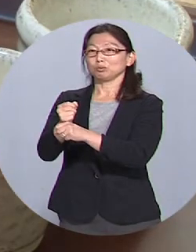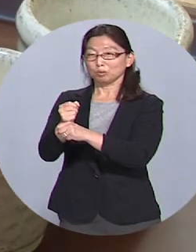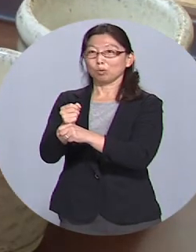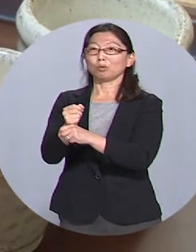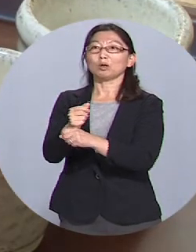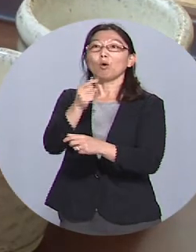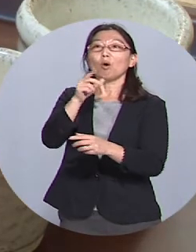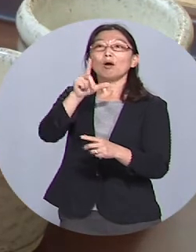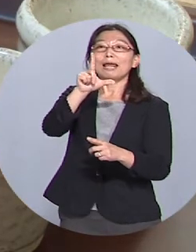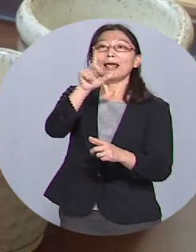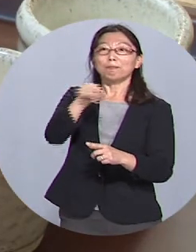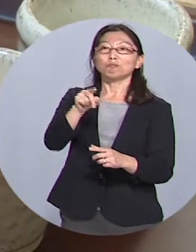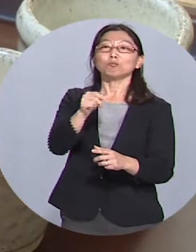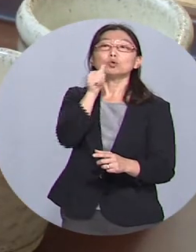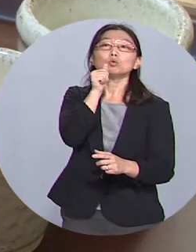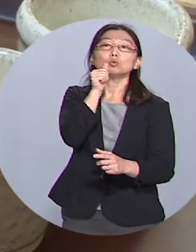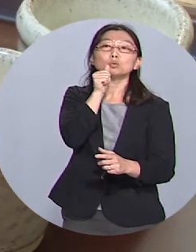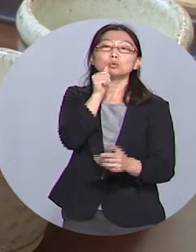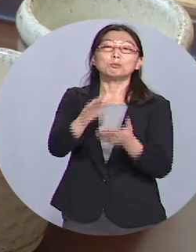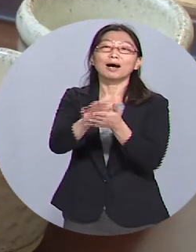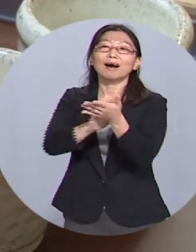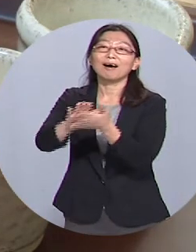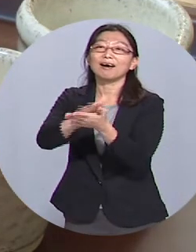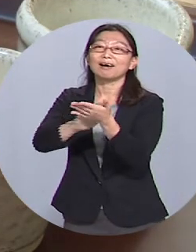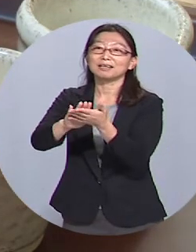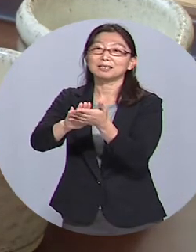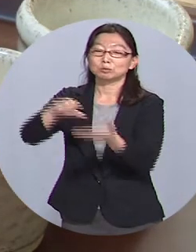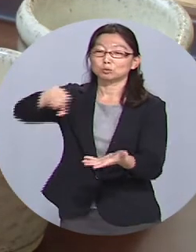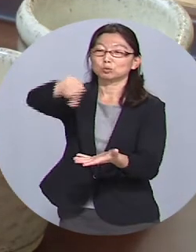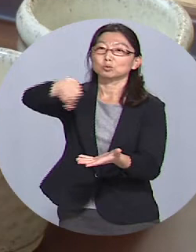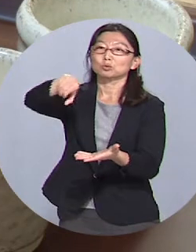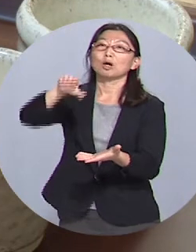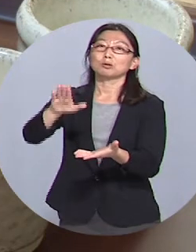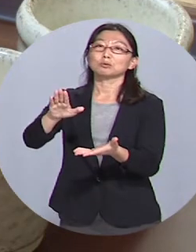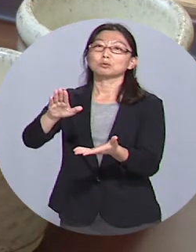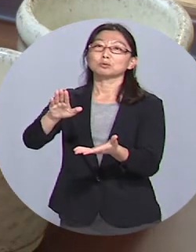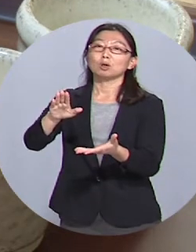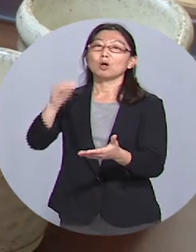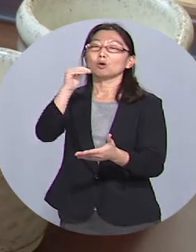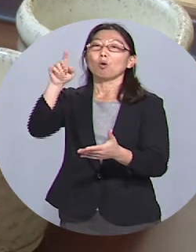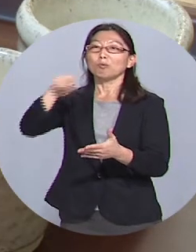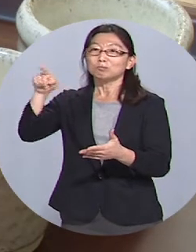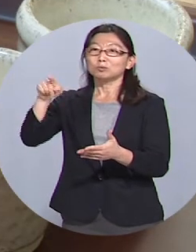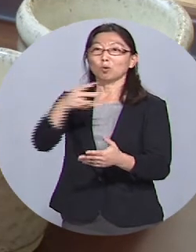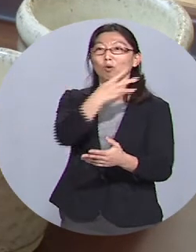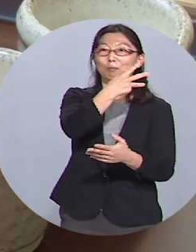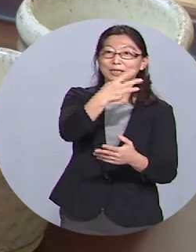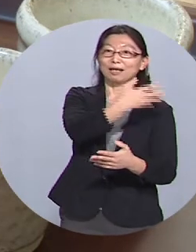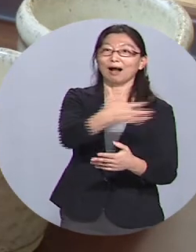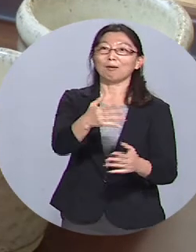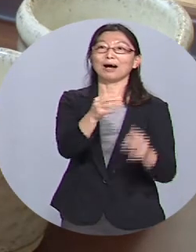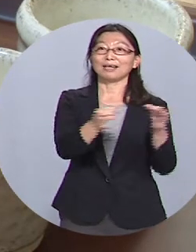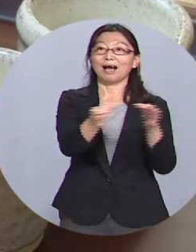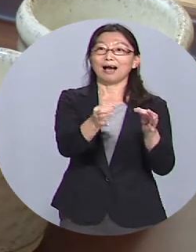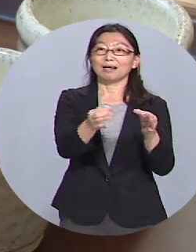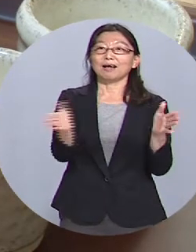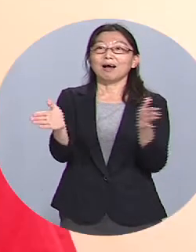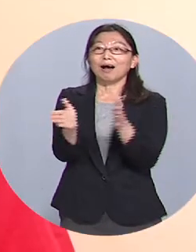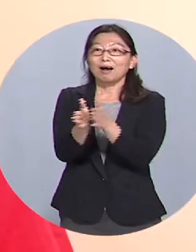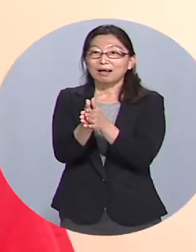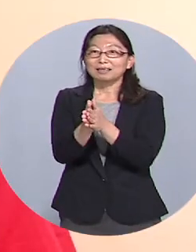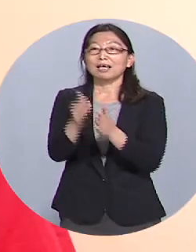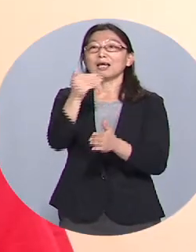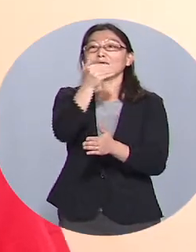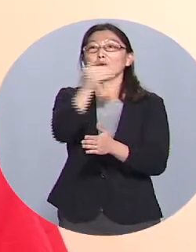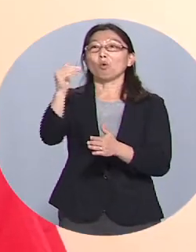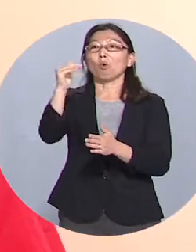。そこで名前を権田酒造のゴンと三河屋さんの身を取ってゴンゾーと名付けたんだそうです。